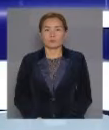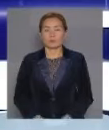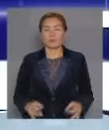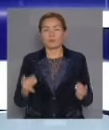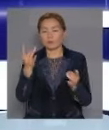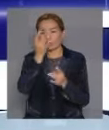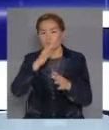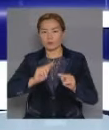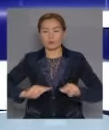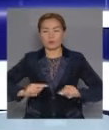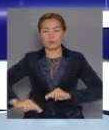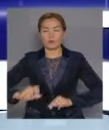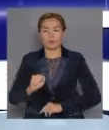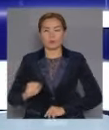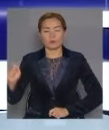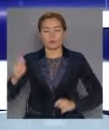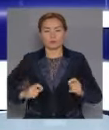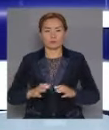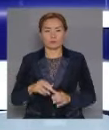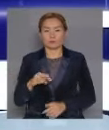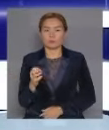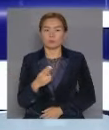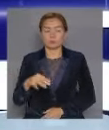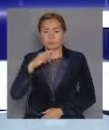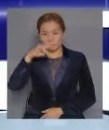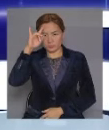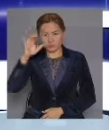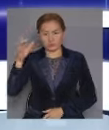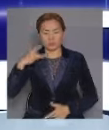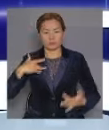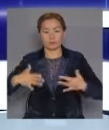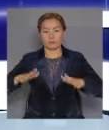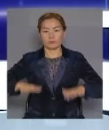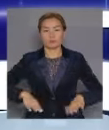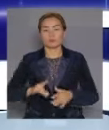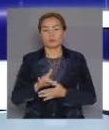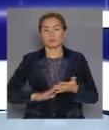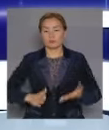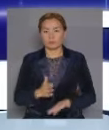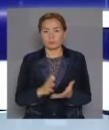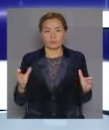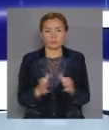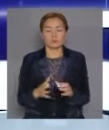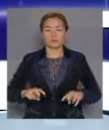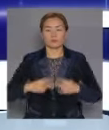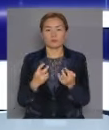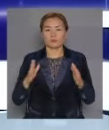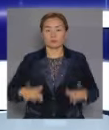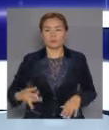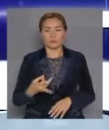Дәстүргә айналған педагогтардың тамыз мәслихаты Махамбет атындағы Академиялық Қазақ Драма Театрында жалғасты. Сессияның пленарлық